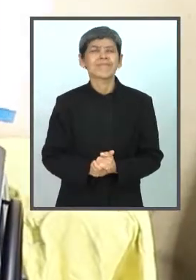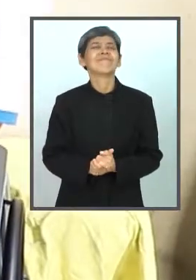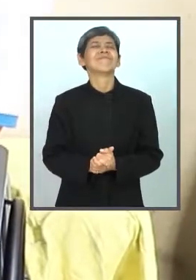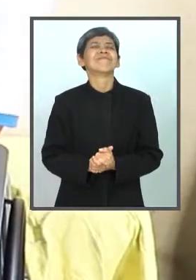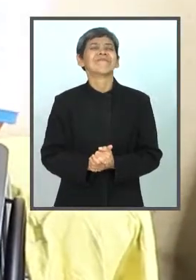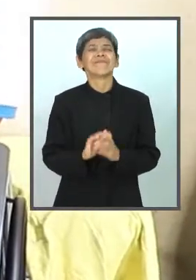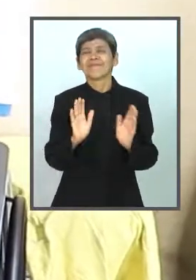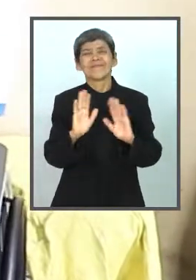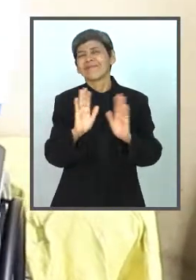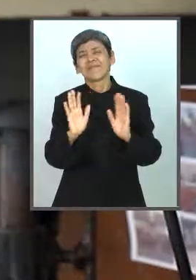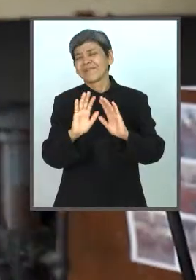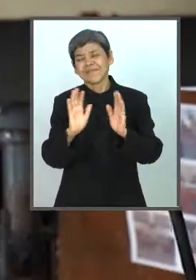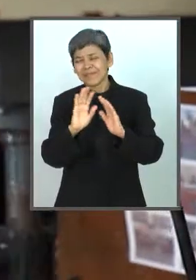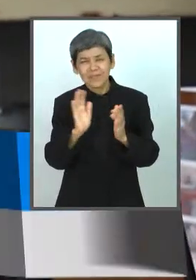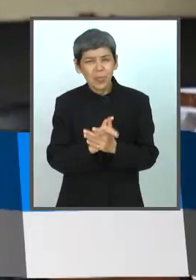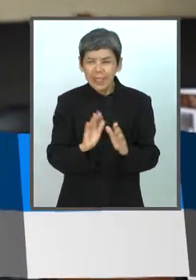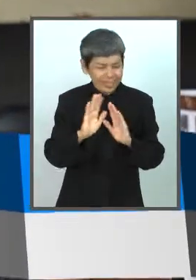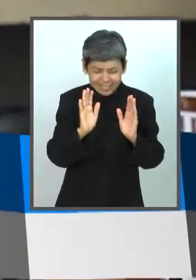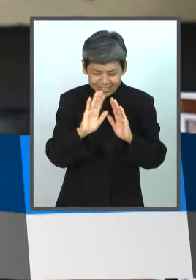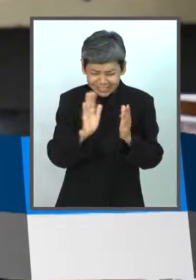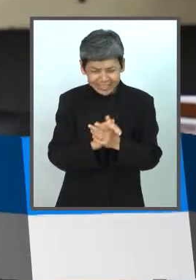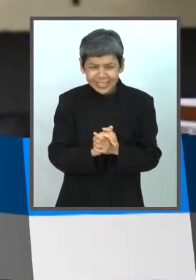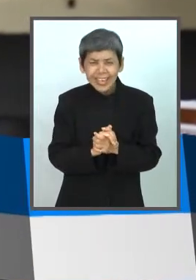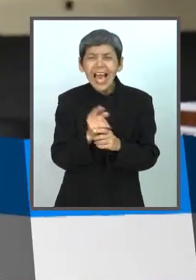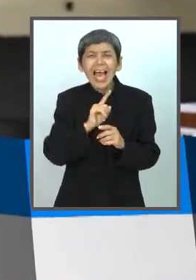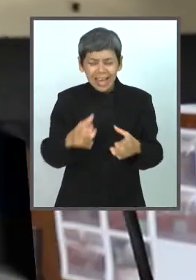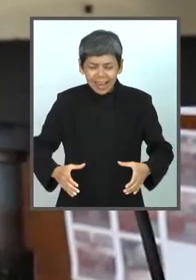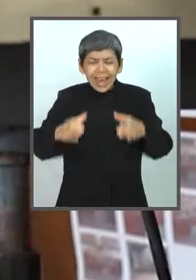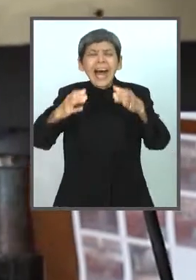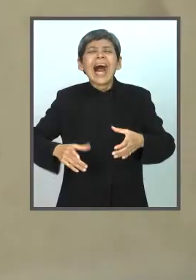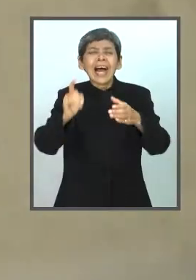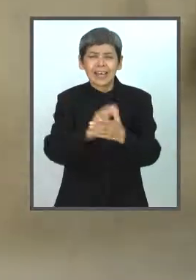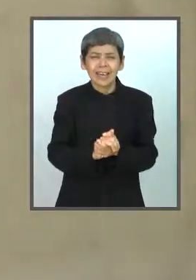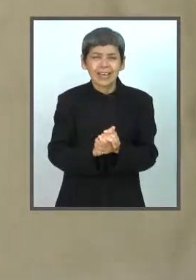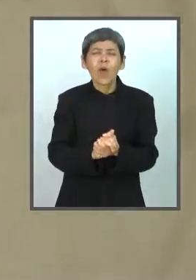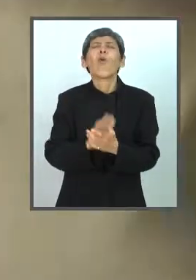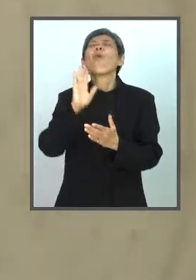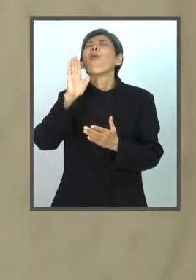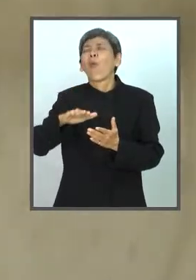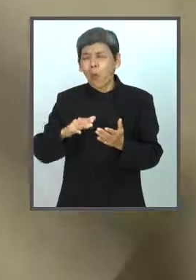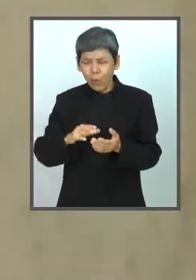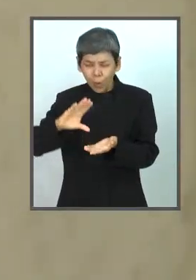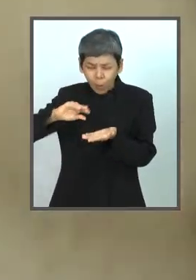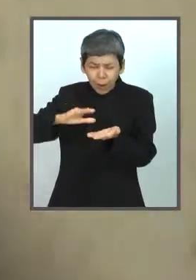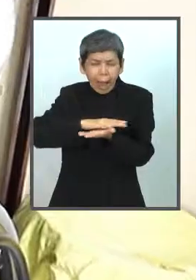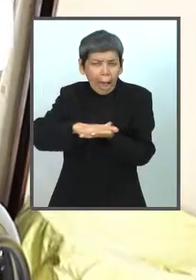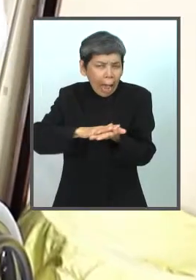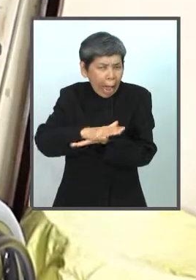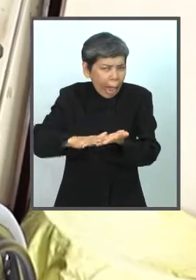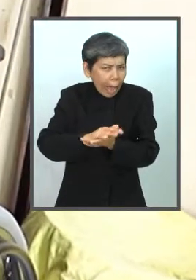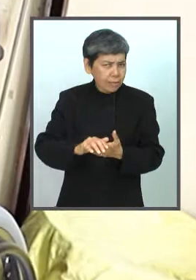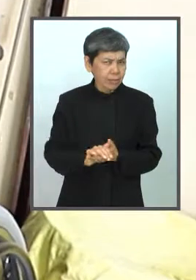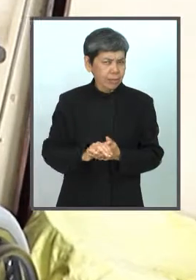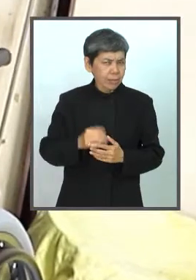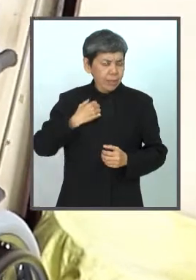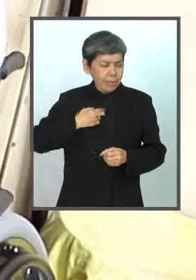ใช่ไหมใช่ใช่ไหมครับเอาไม่ใช่เหรอ ใช่ครับอ ันนี้อะไรฮะในถังนี่คืออะไรครับ น้ำยาล้างจาน อ๋อน้ำยาล้างจานโถอุตส่าห์เล่นมุก